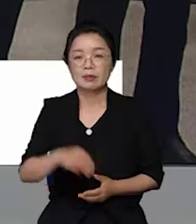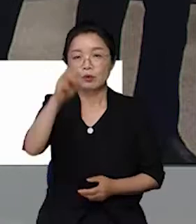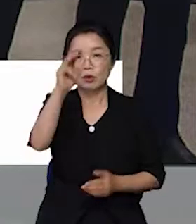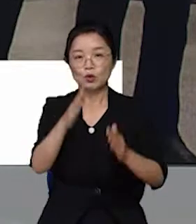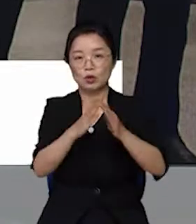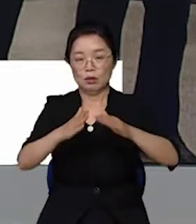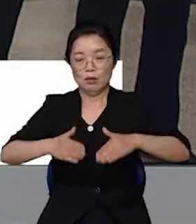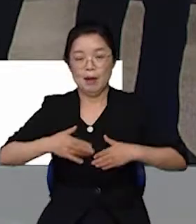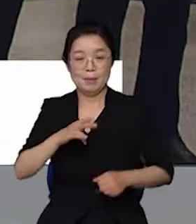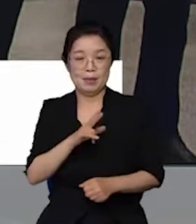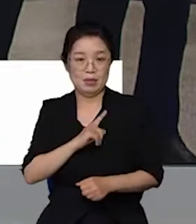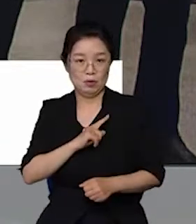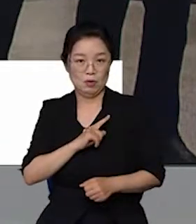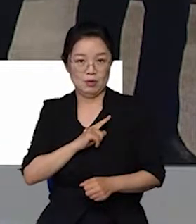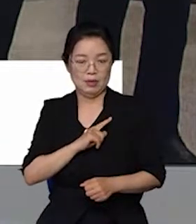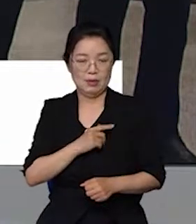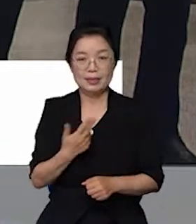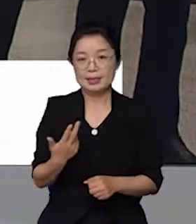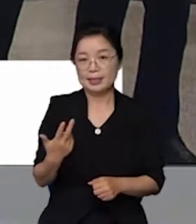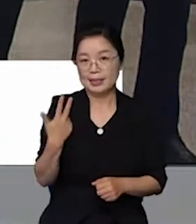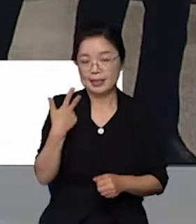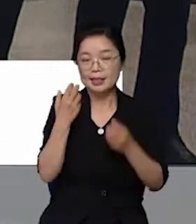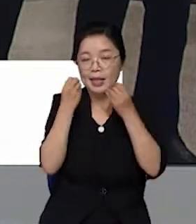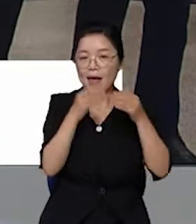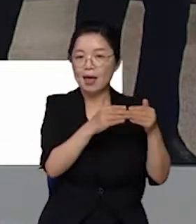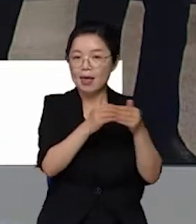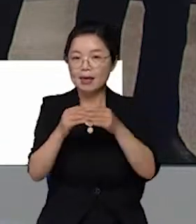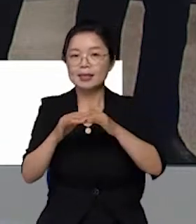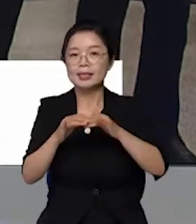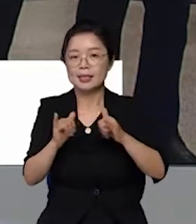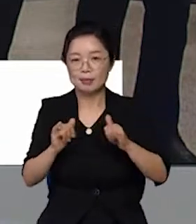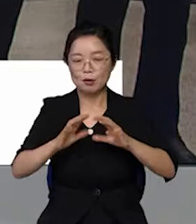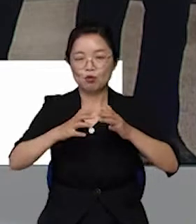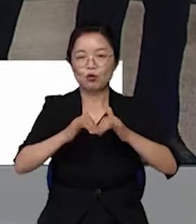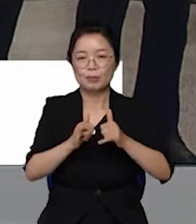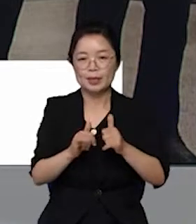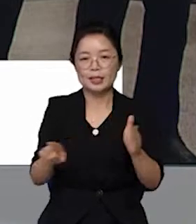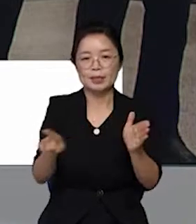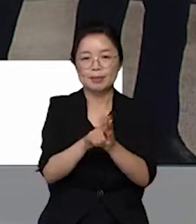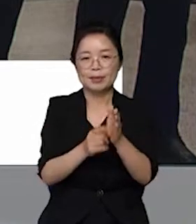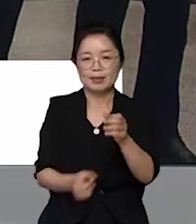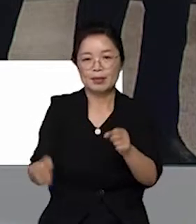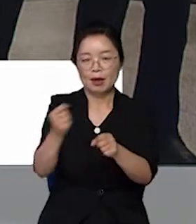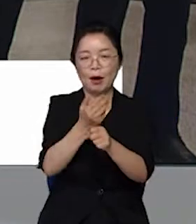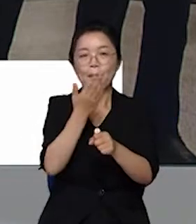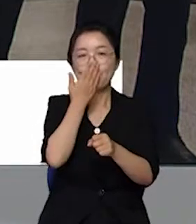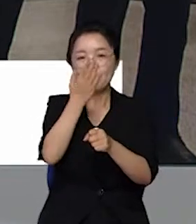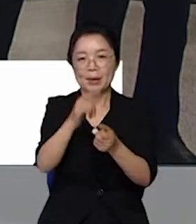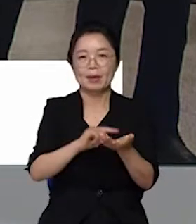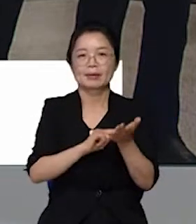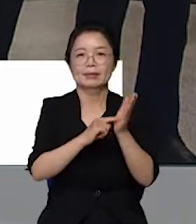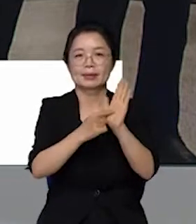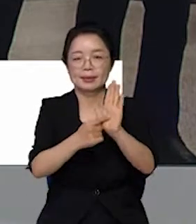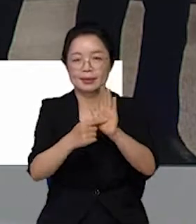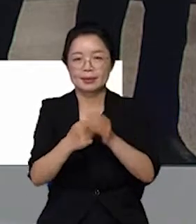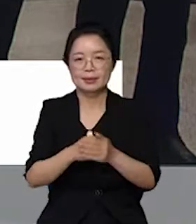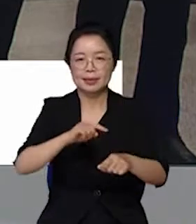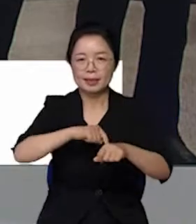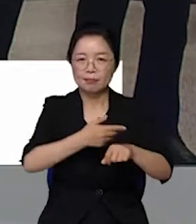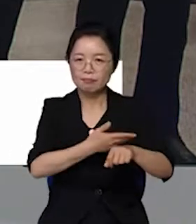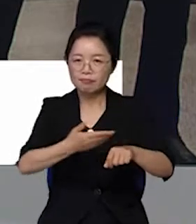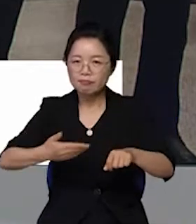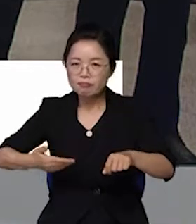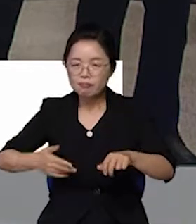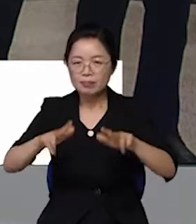광주 전남 의원들이 지난주 새로운 리더십만이 국민의 신뢰를 회복할 수 있다며 혁신을 외쳤는데요. 시간이